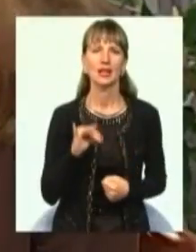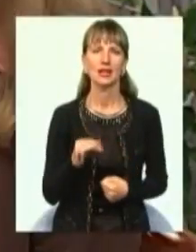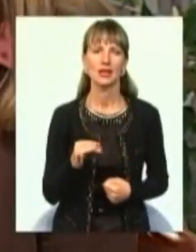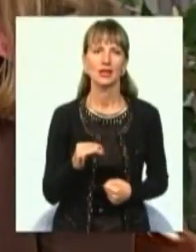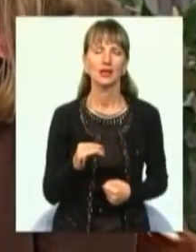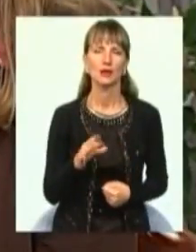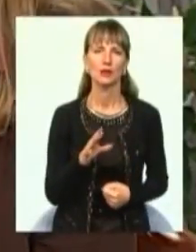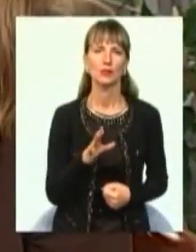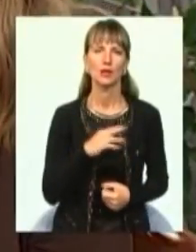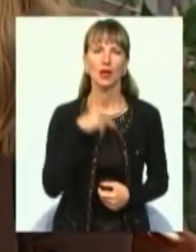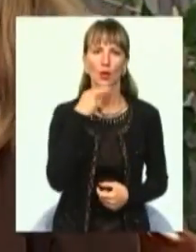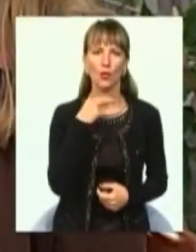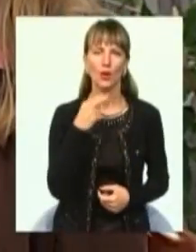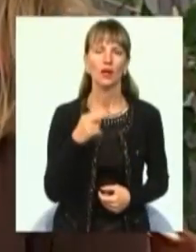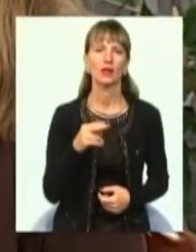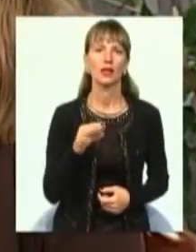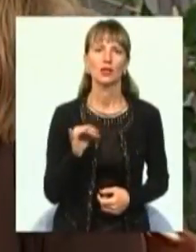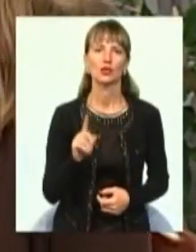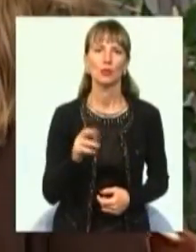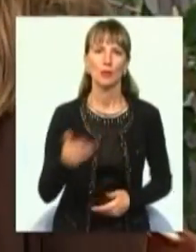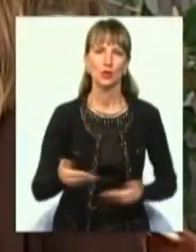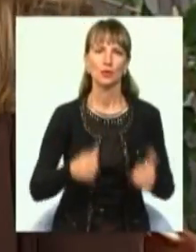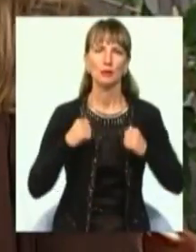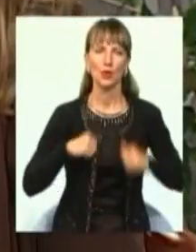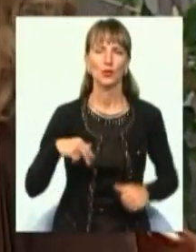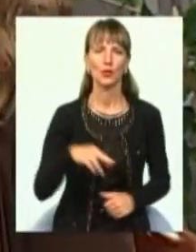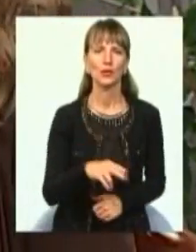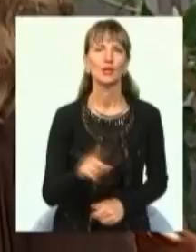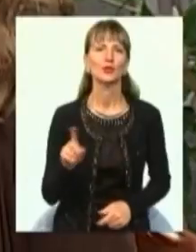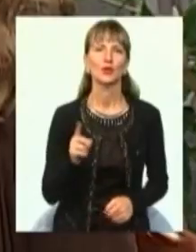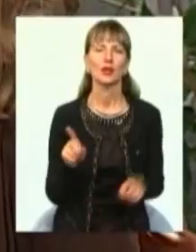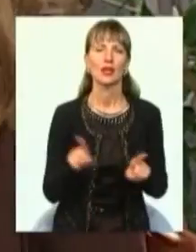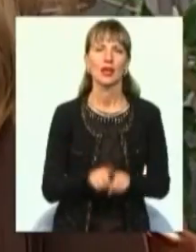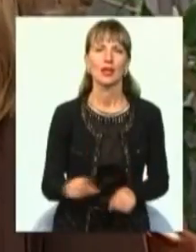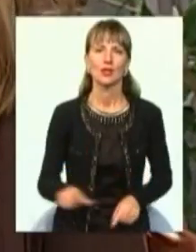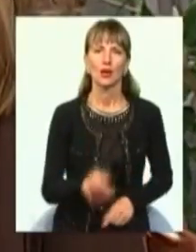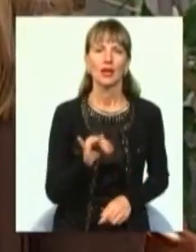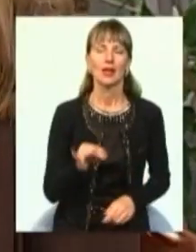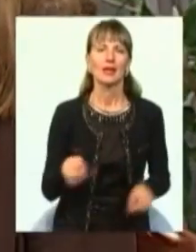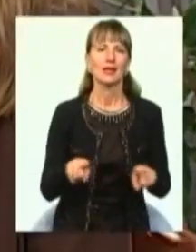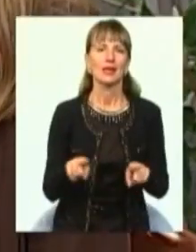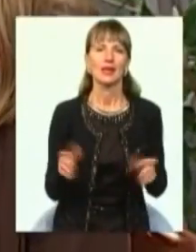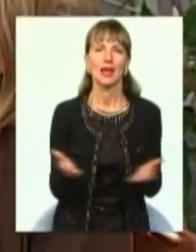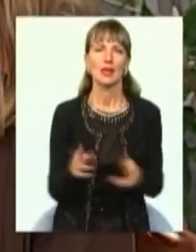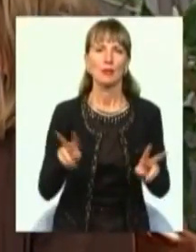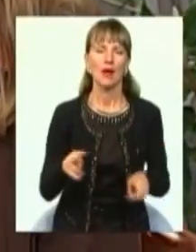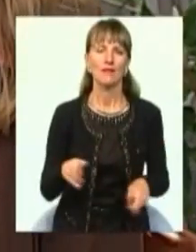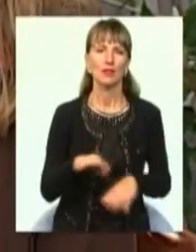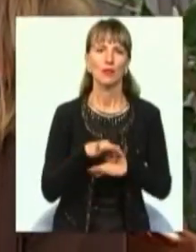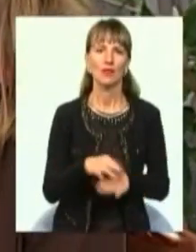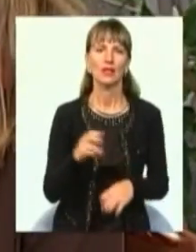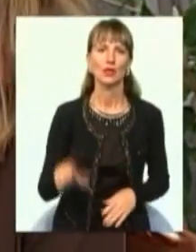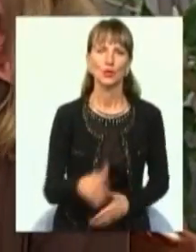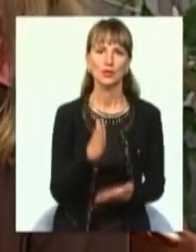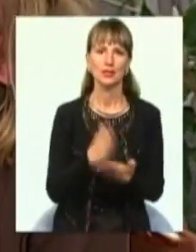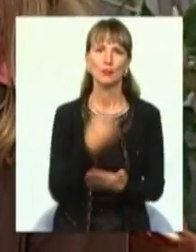наражати на небезпеку пішоходів, і інших водіїв. Ну, а що ж таке дорога і які правила поводження на дорозі існують,